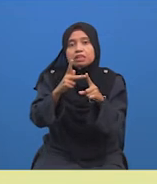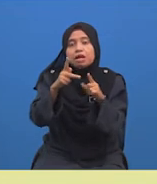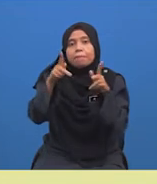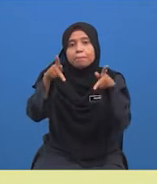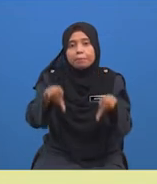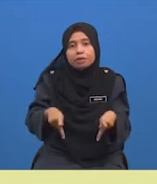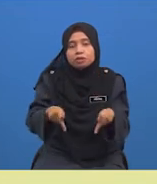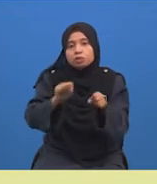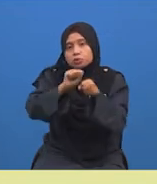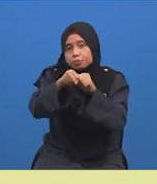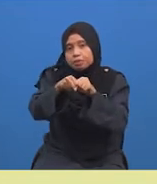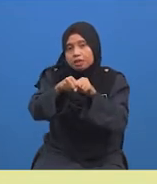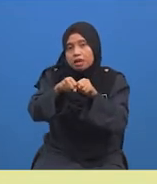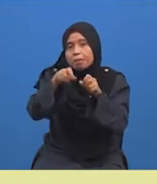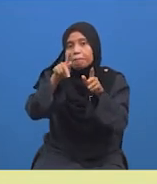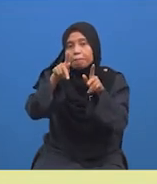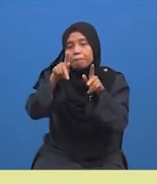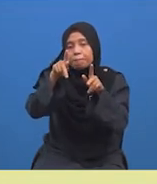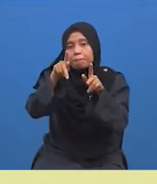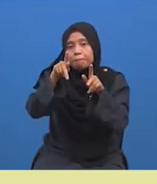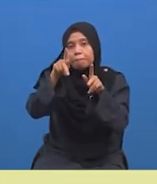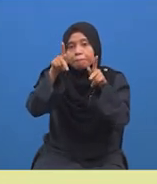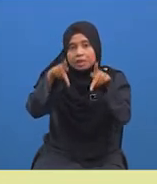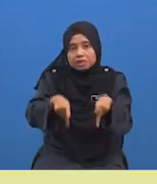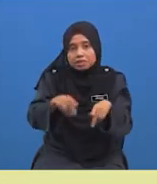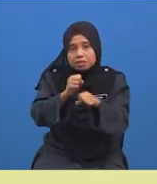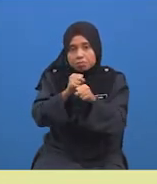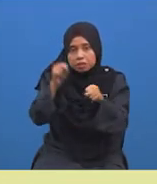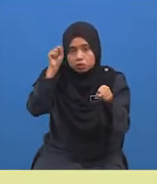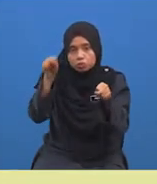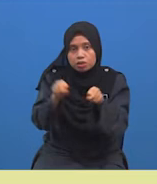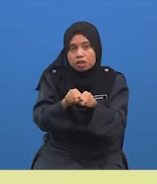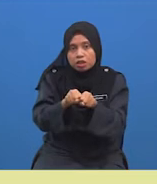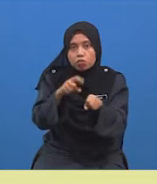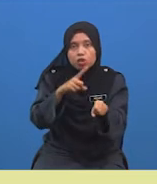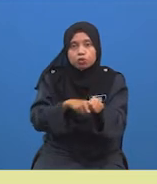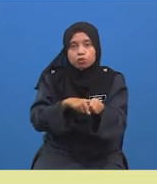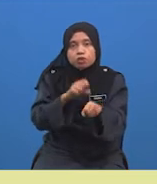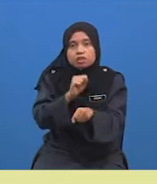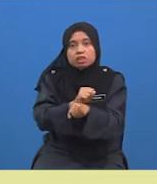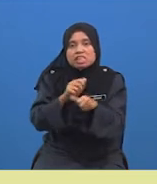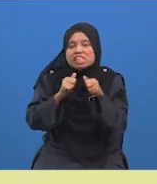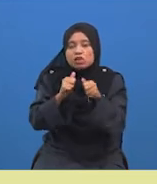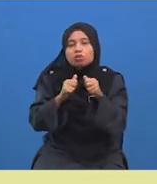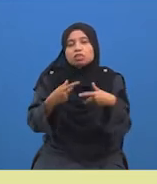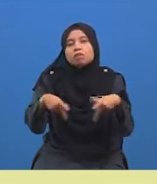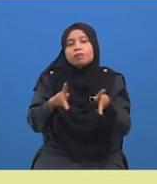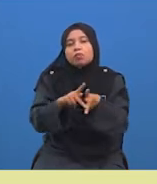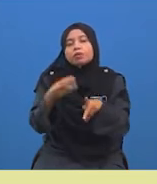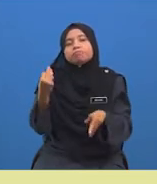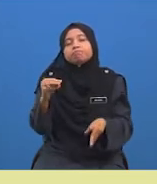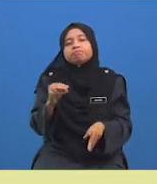pekerja supaya pekerja dapat menyesuaikan waktu kerja mengikut